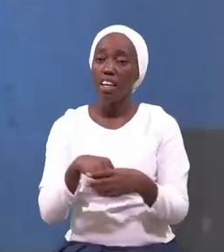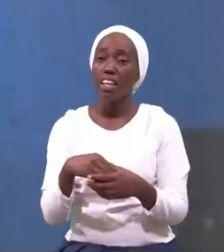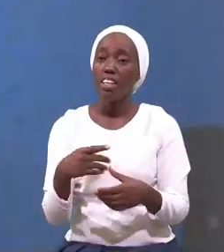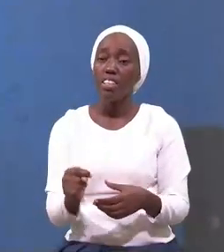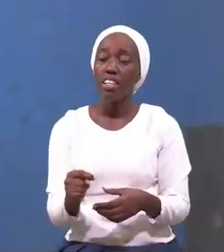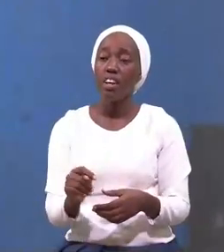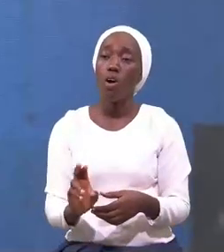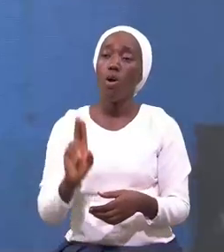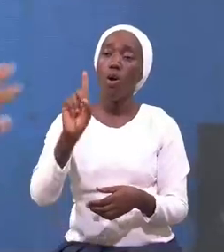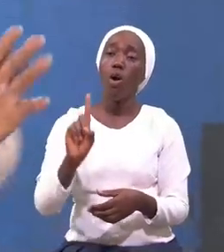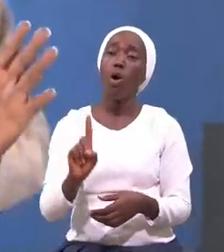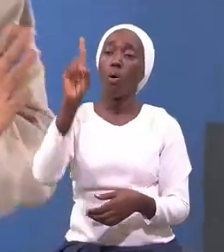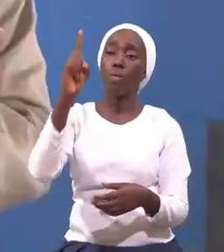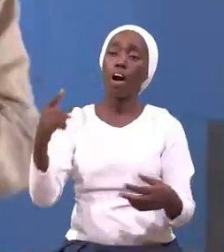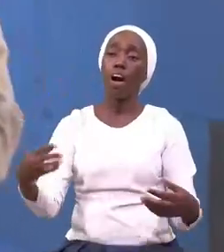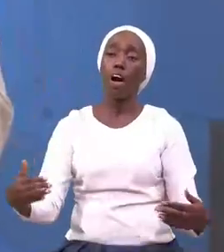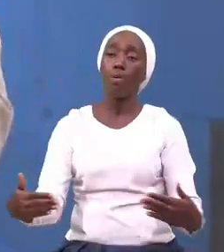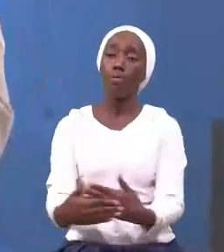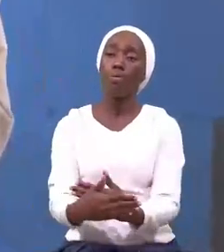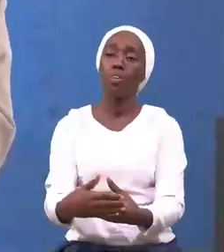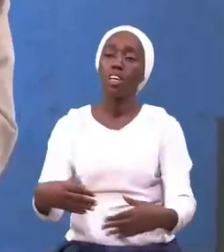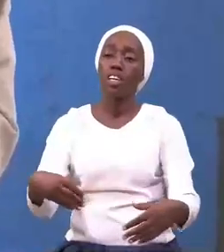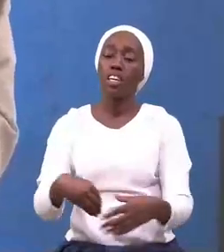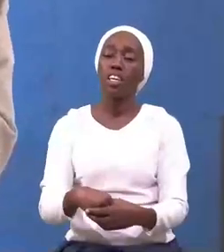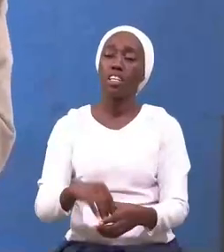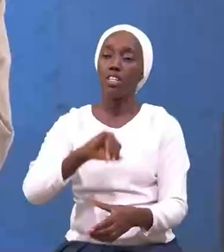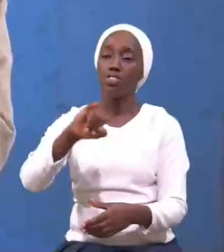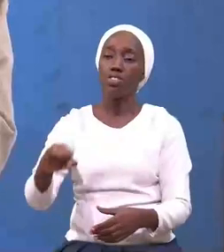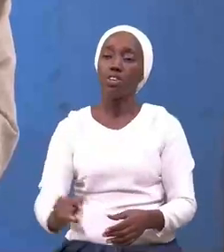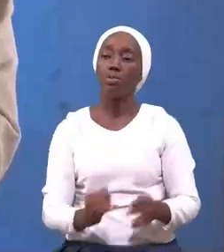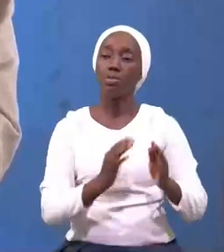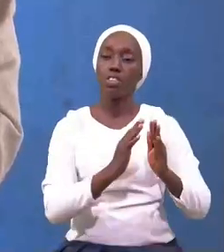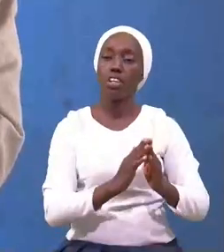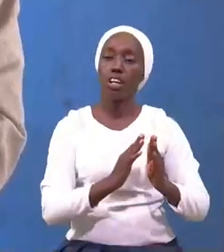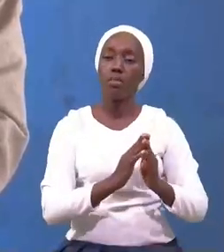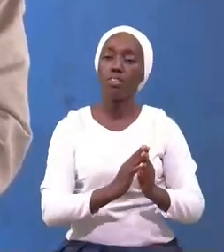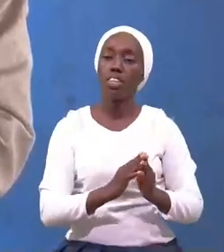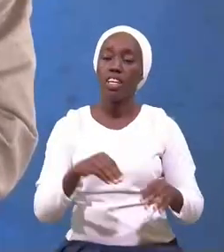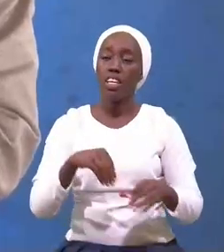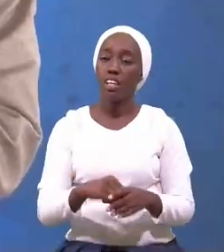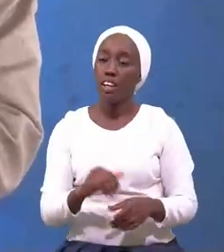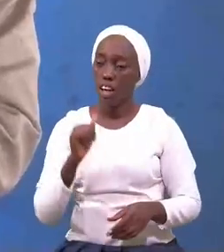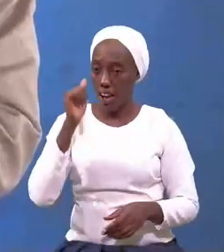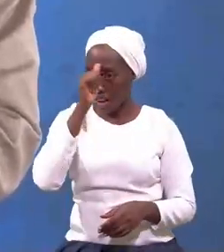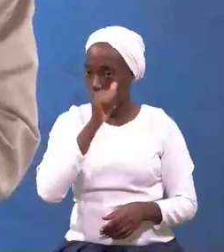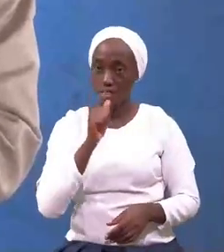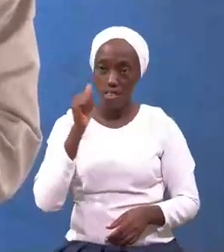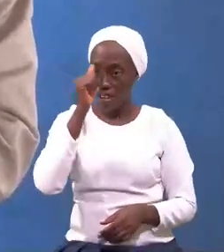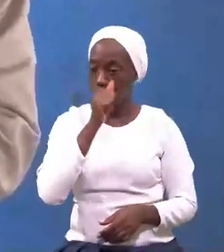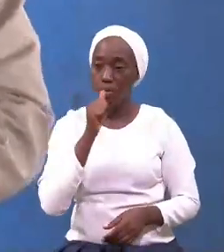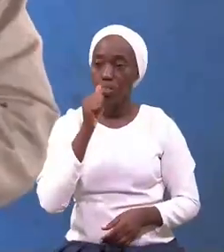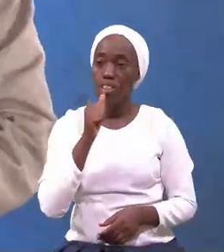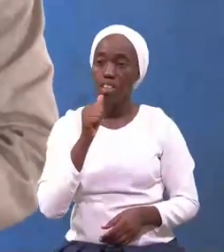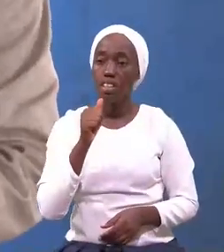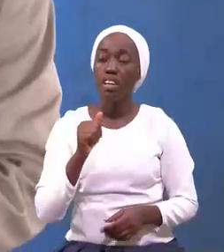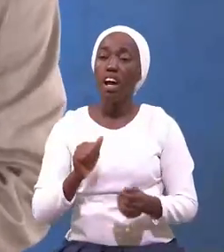Nous voici ici dans la chambre haute à Jérusalem. Au loin, en Afrique. Au